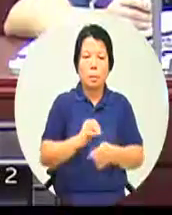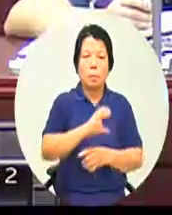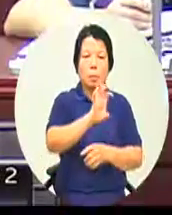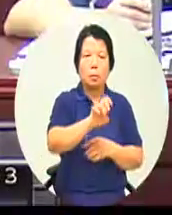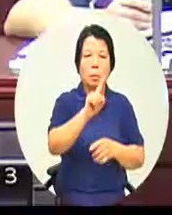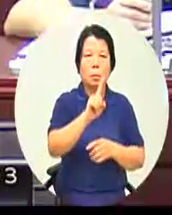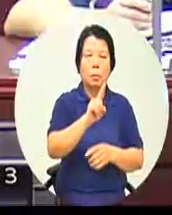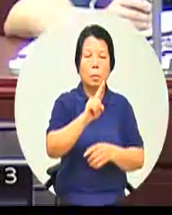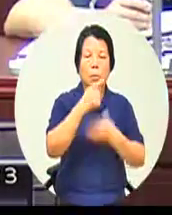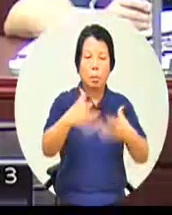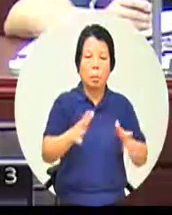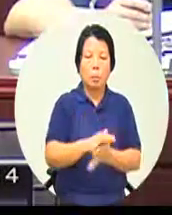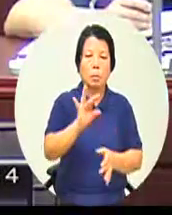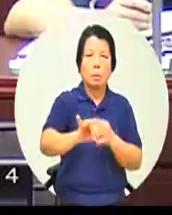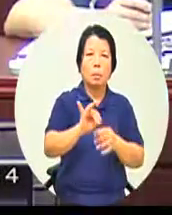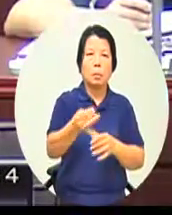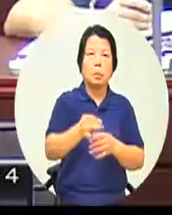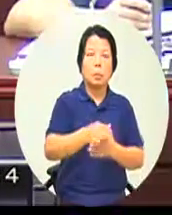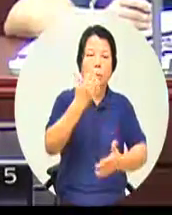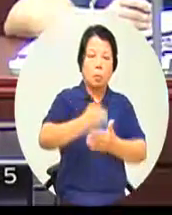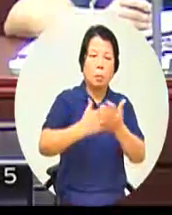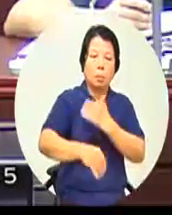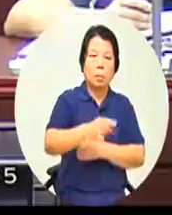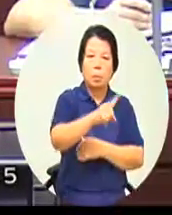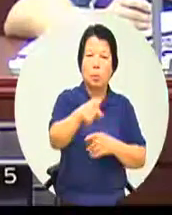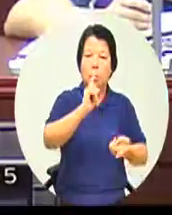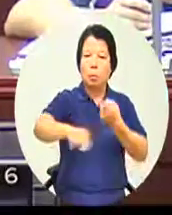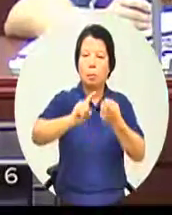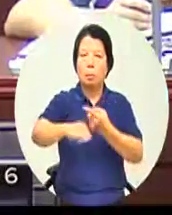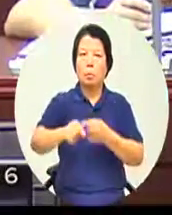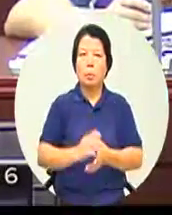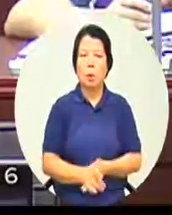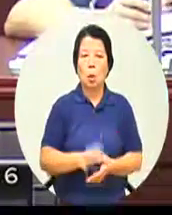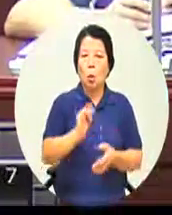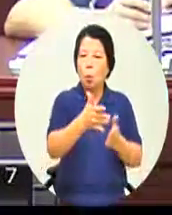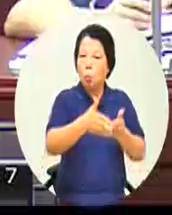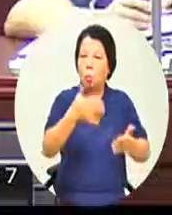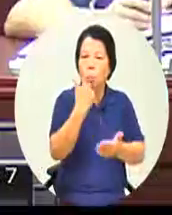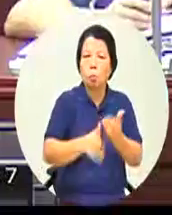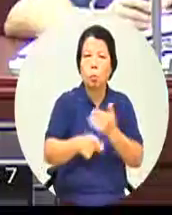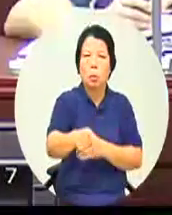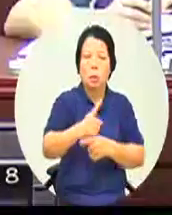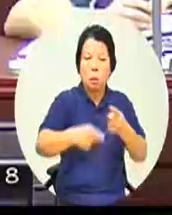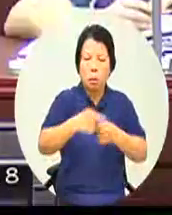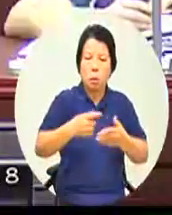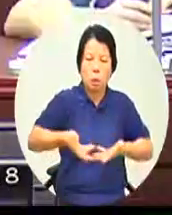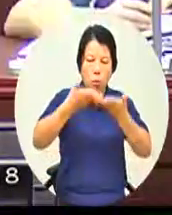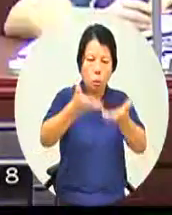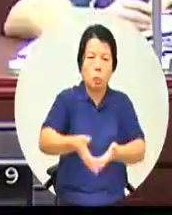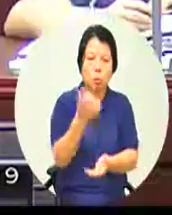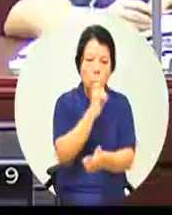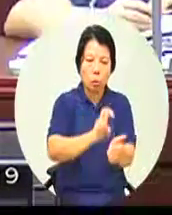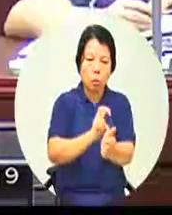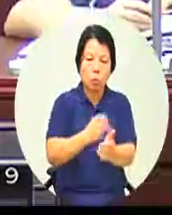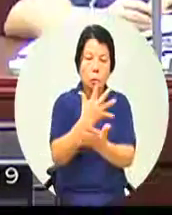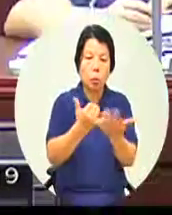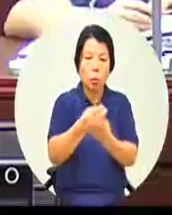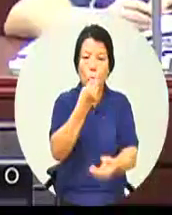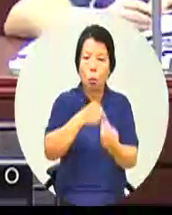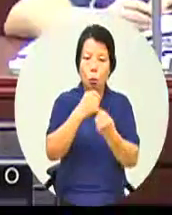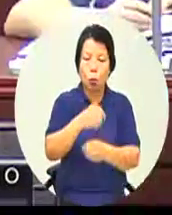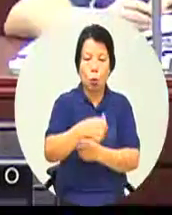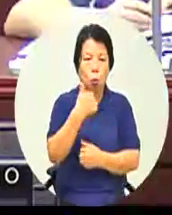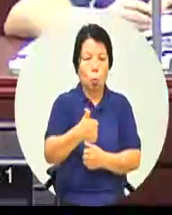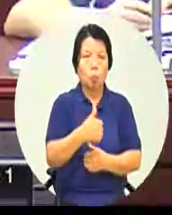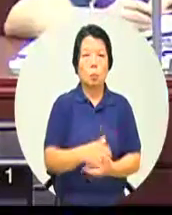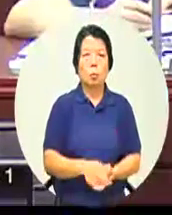40所学校竟然有100万以上的盈余，这个也很不可思议。为什么他会有盈余？他本来就应该回馈照顾学生更好。所以林园